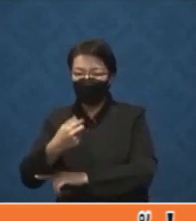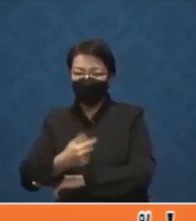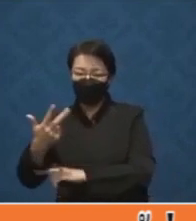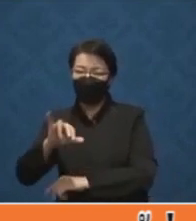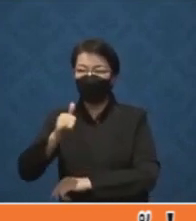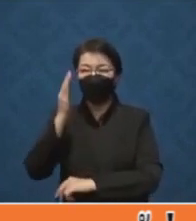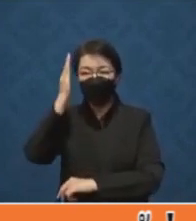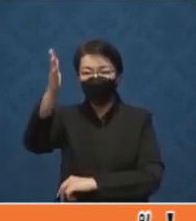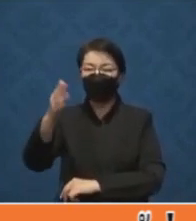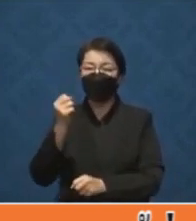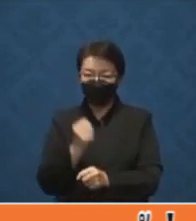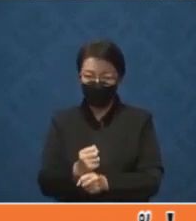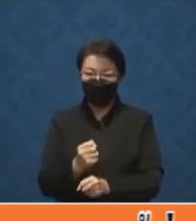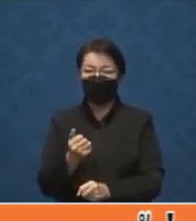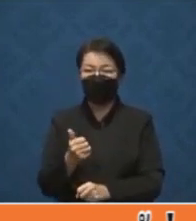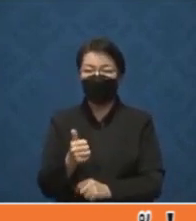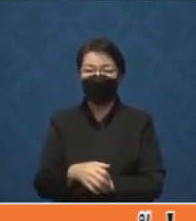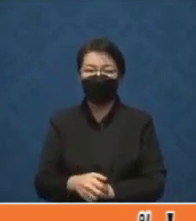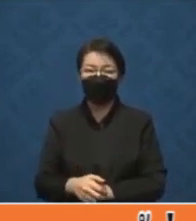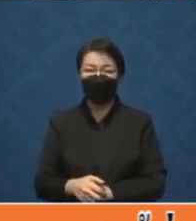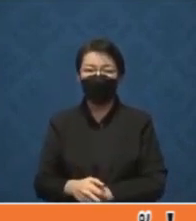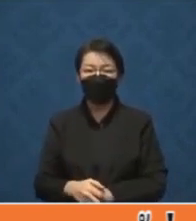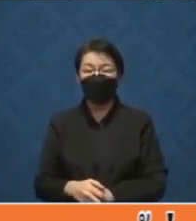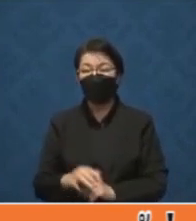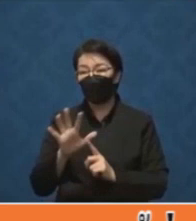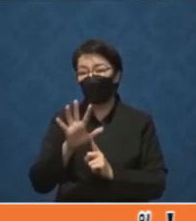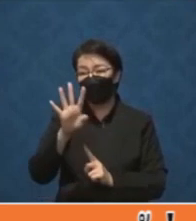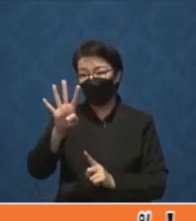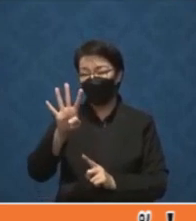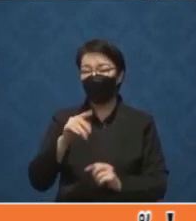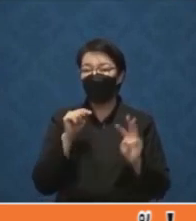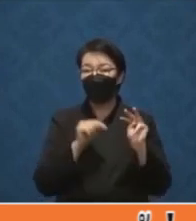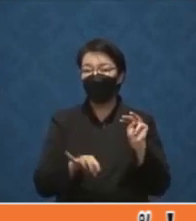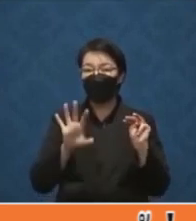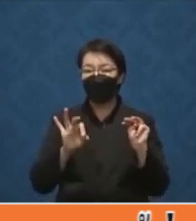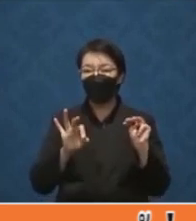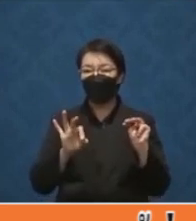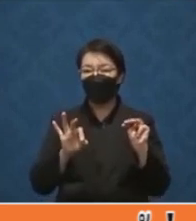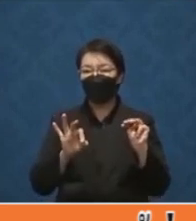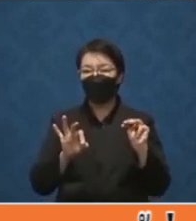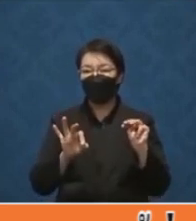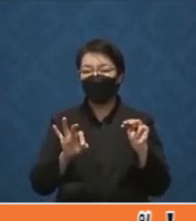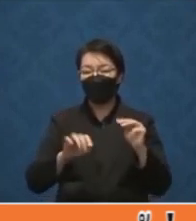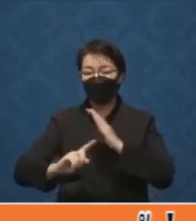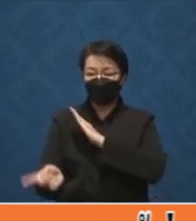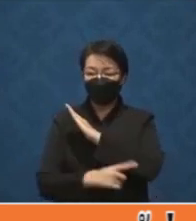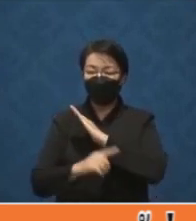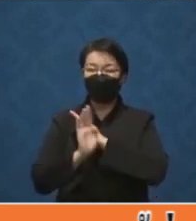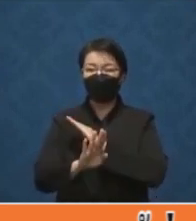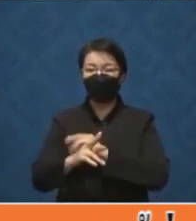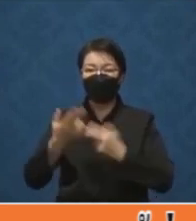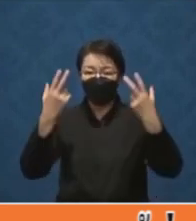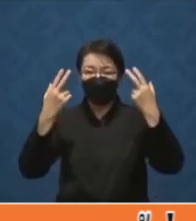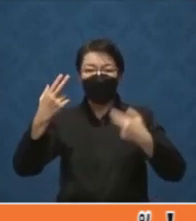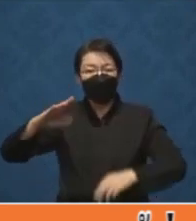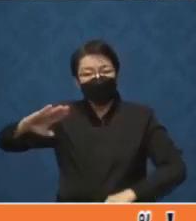3วันซึ่งอาจจะเกิดขึ้นได้จริงๆข้อ4ในมาตรา9เรื่องการออกข้อกำหนดของน